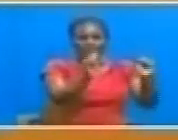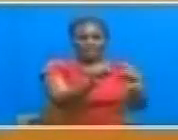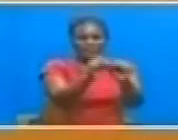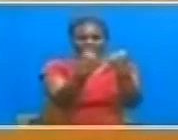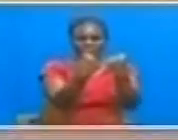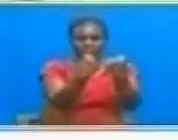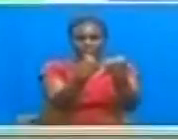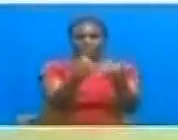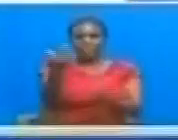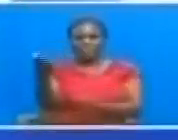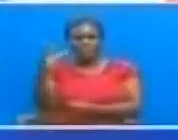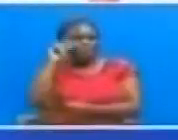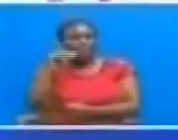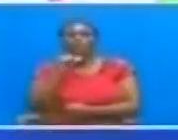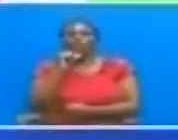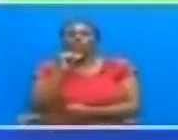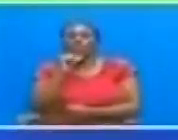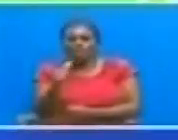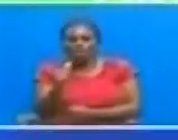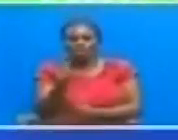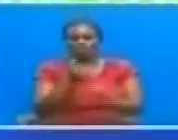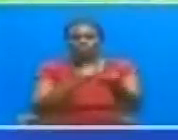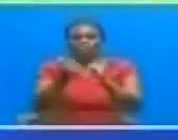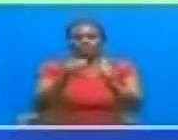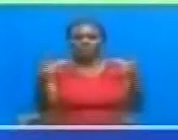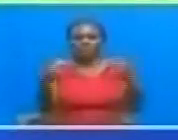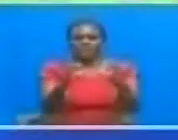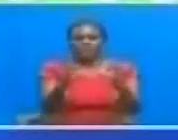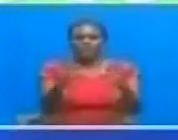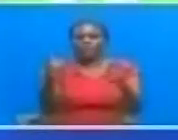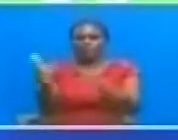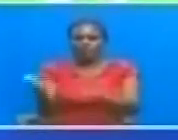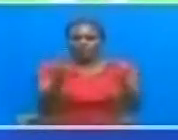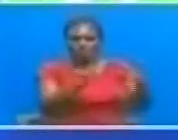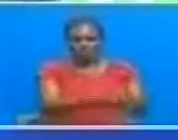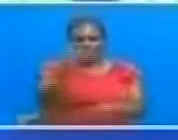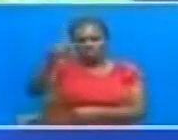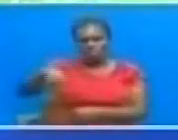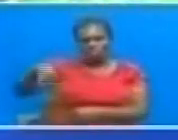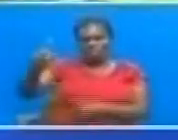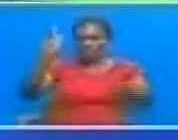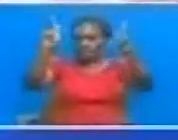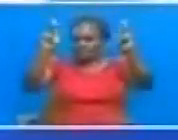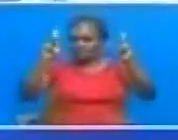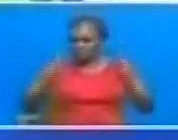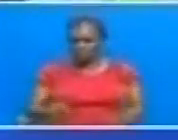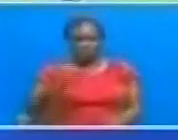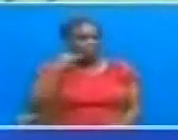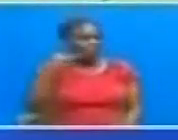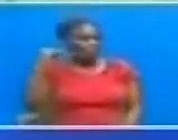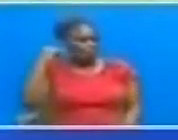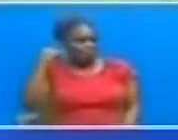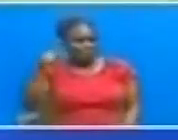katika uwanja wa Mbaraki, wala sio katika uwanja wa Mombasa Sports Club kama ilivyo desturi. Washindi wa mkondo wa Kisumu na Kuru Top